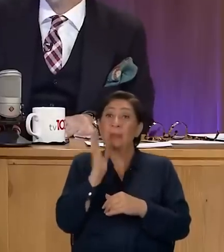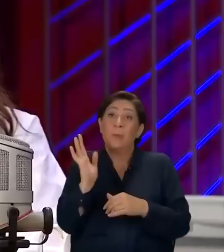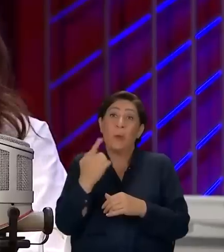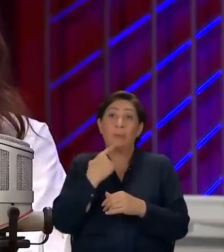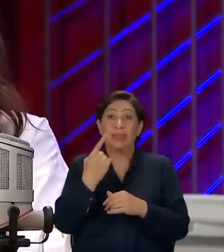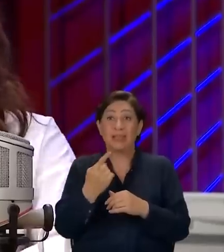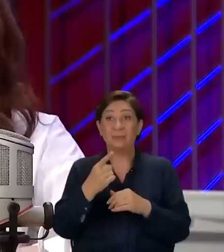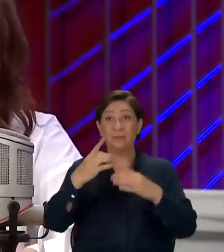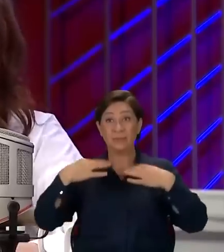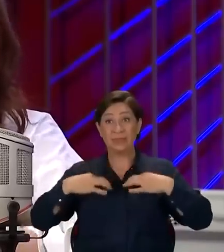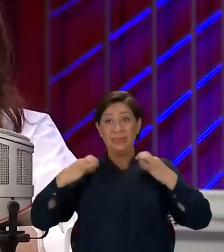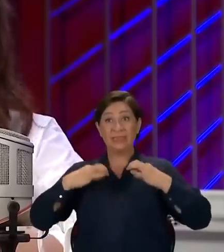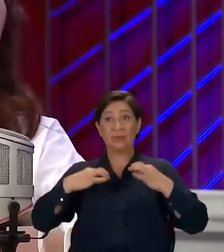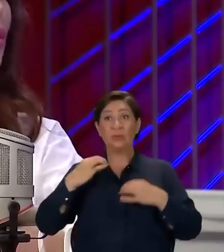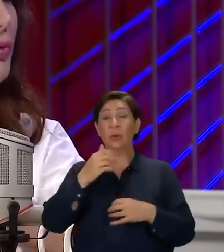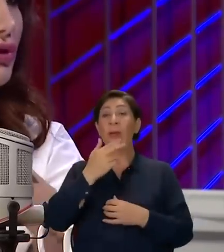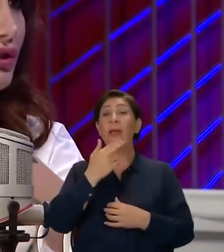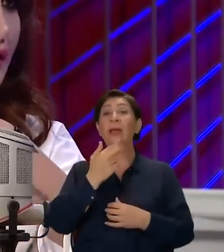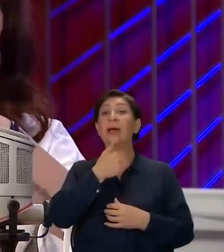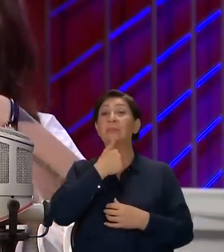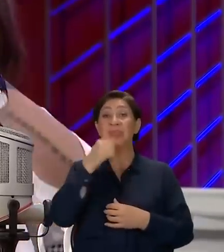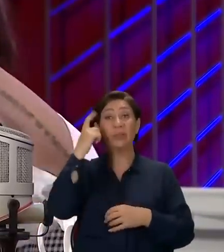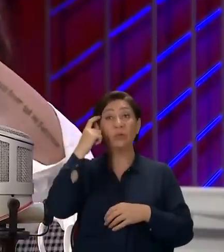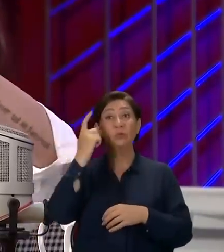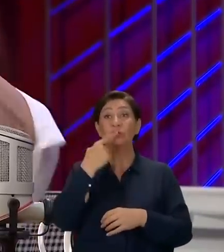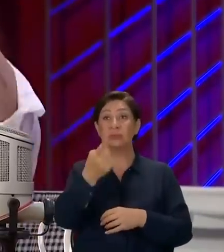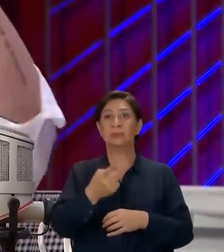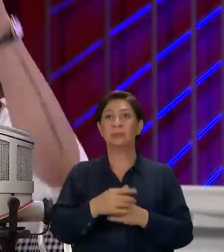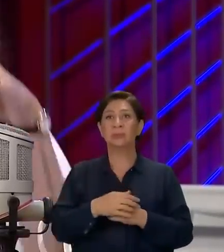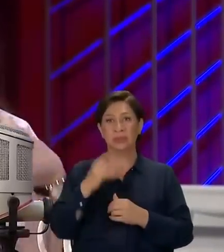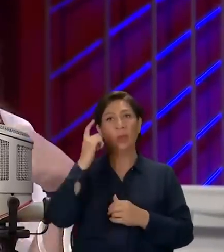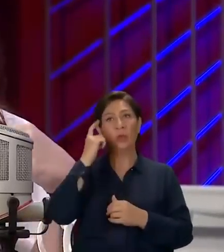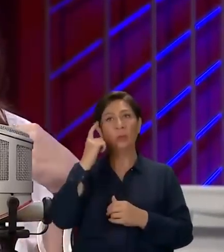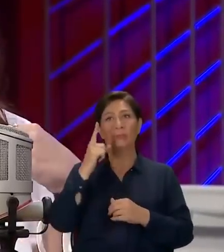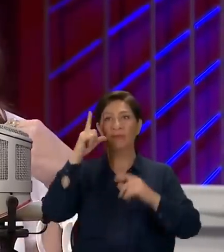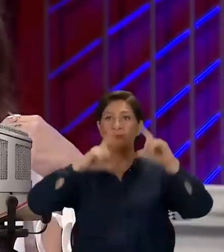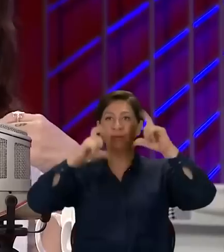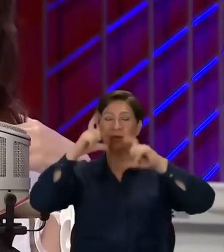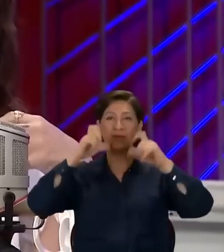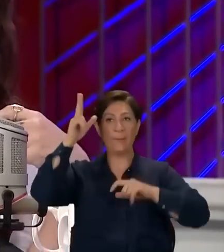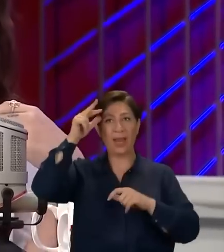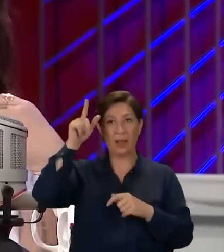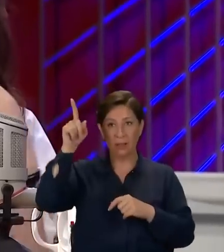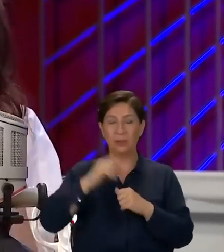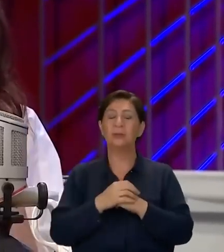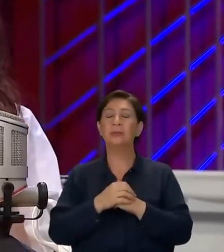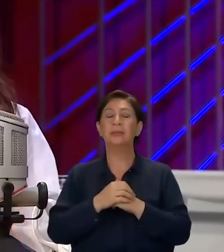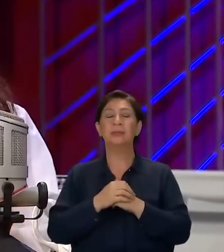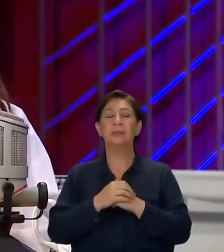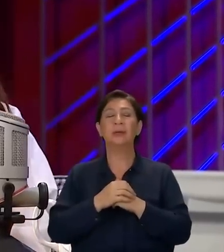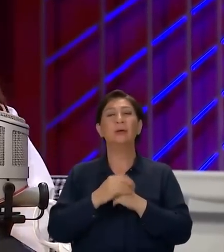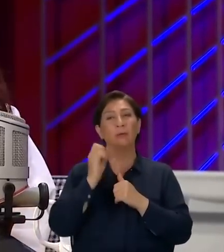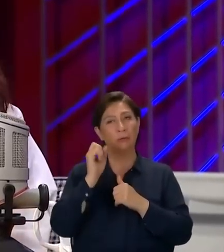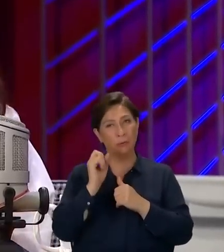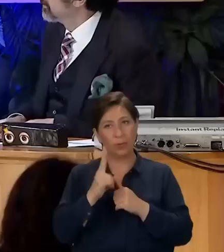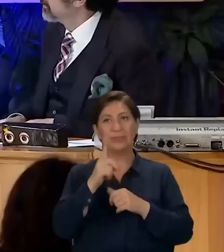dedim. Tişörtünüzdeki beyefendiyi tanıyor musunuz dediniz bana. Ha. Dedim tanıyorum, bir fotoğrafçı Amerikalı.